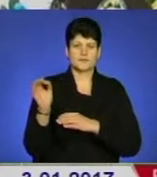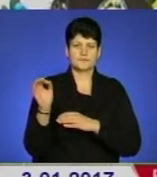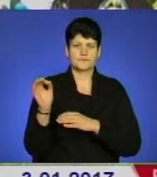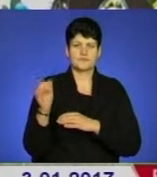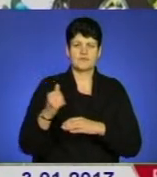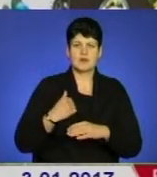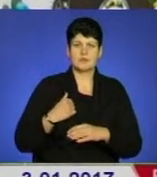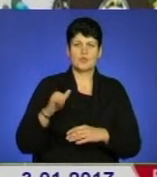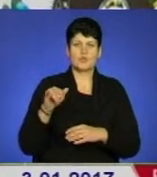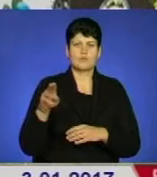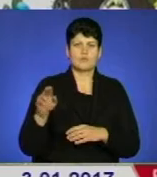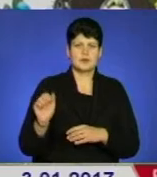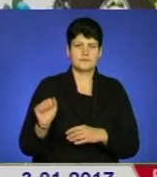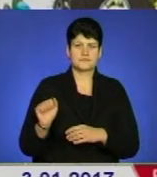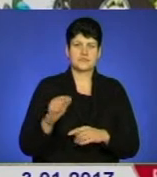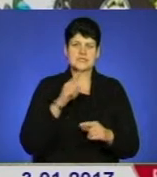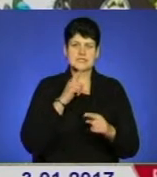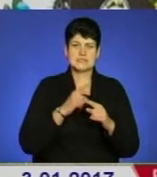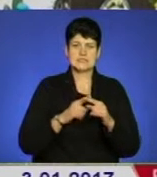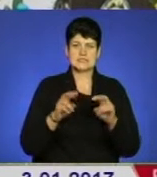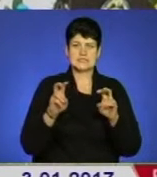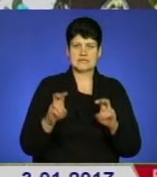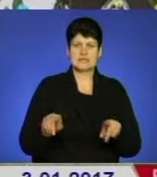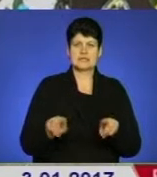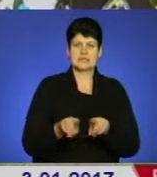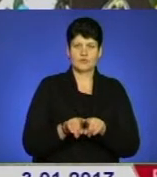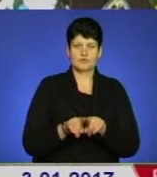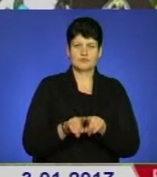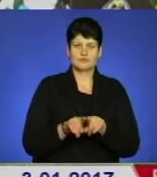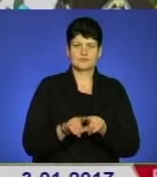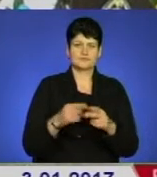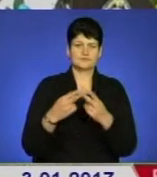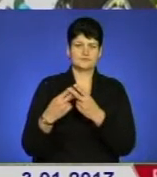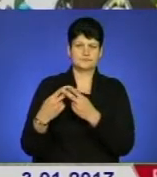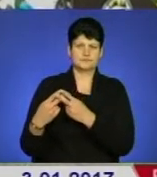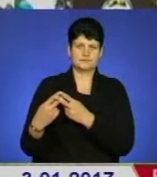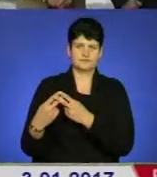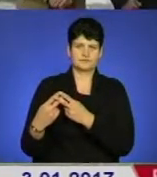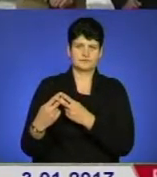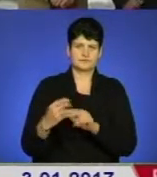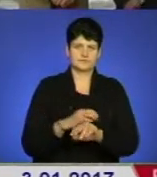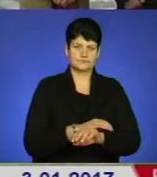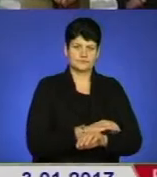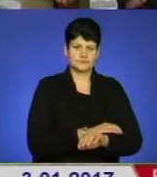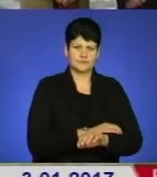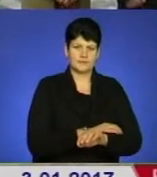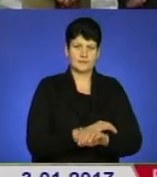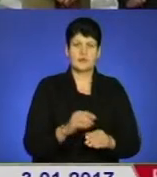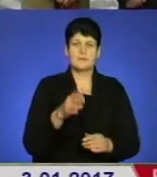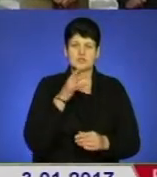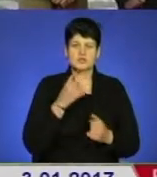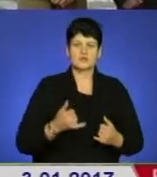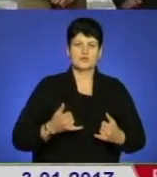армії УПА. Сестри сиділи його також в лагерах, в більшовицьких таборах. Під час вшанування